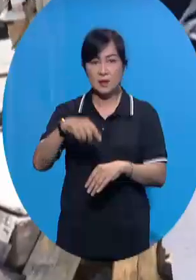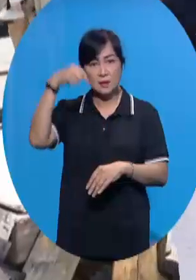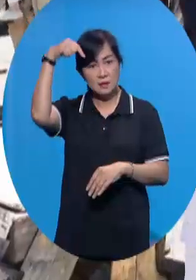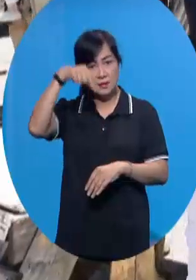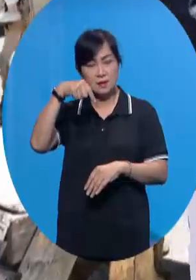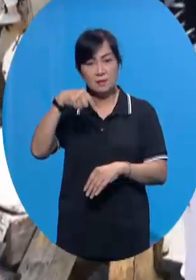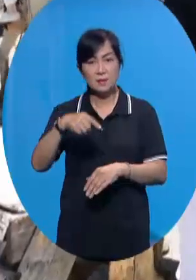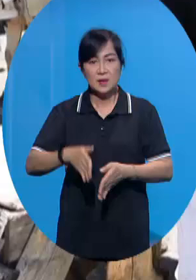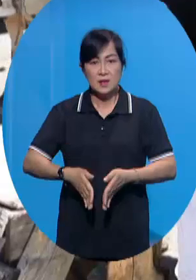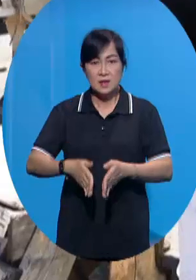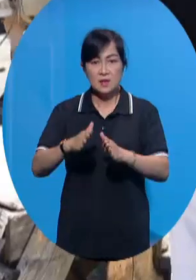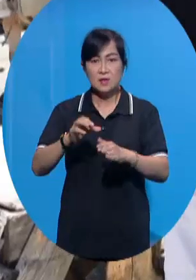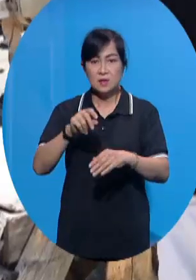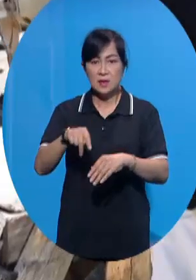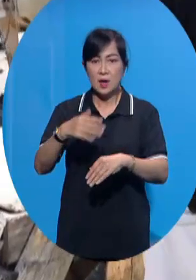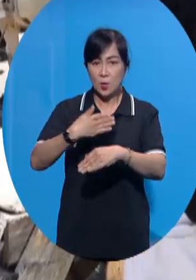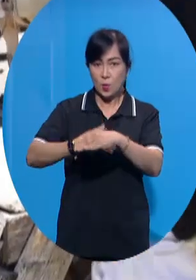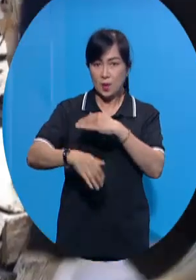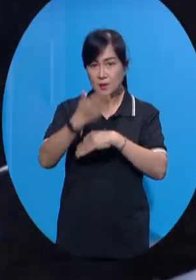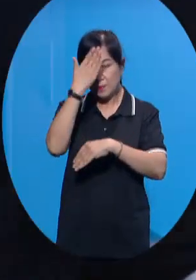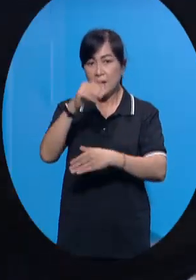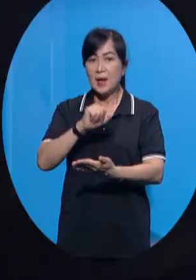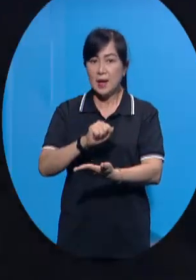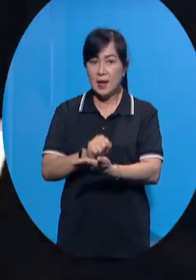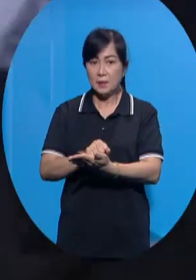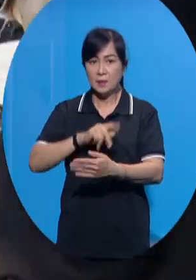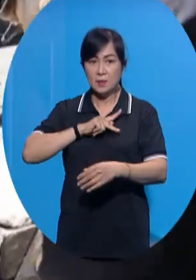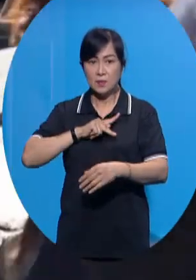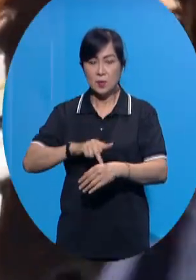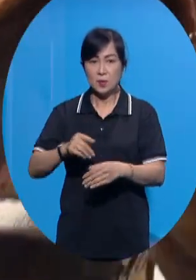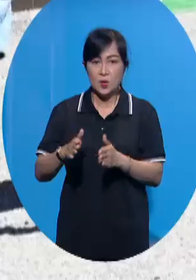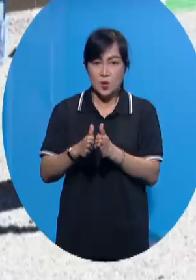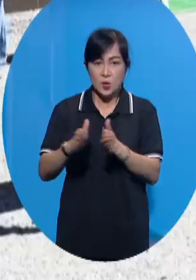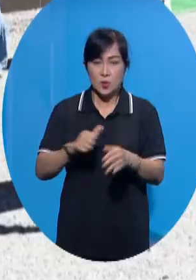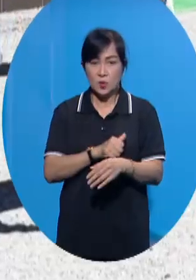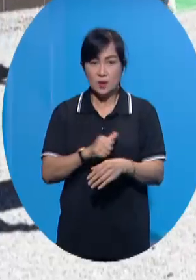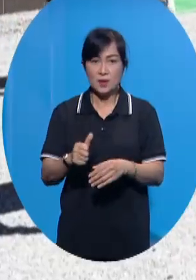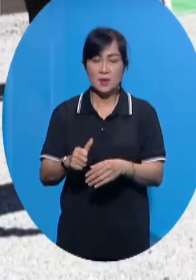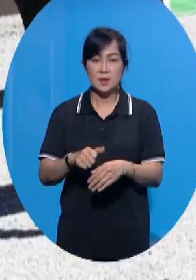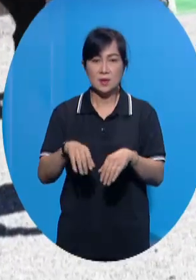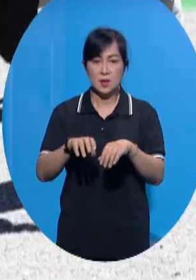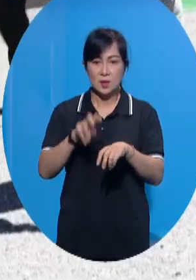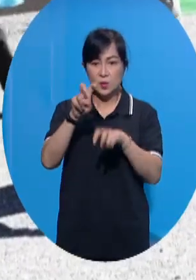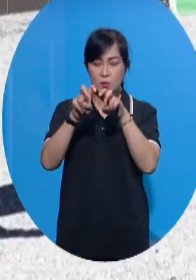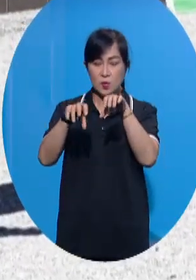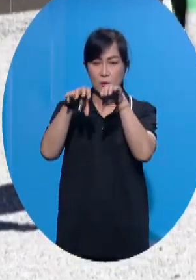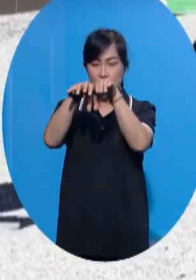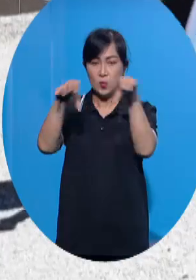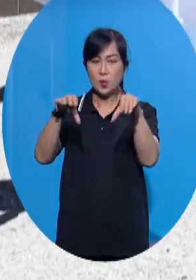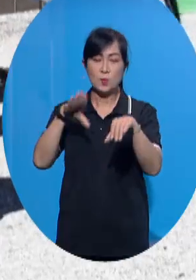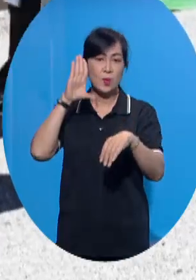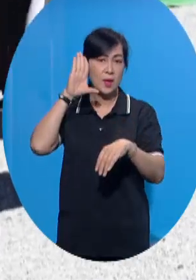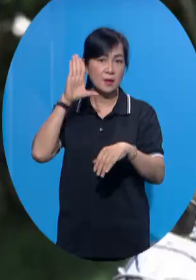Bản, nơi có đường mòn Yoshida đi qua, cho biết sẽ áp dụng hệ thống kiểm soát đám đông mới cho những người leo núi trước mùa leo núi mùa